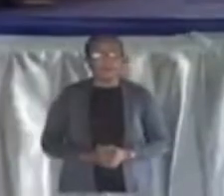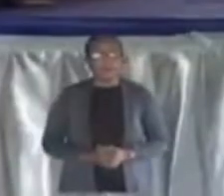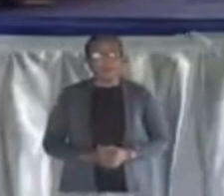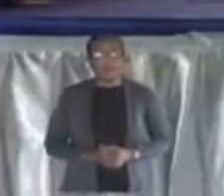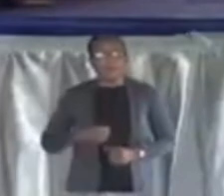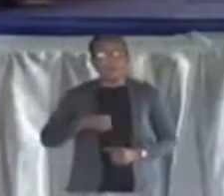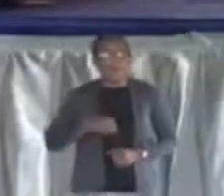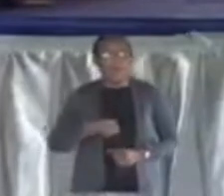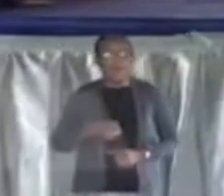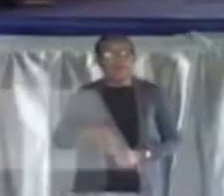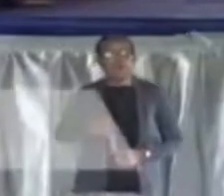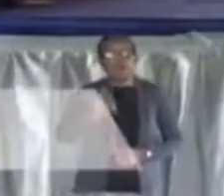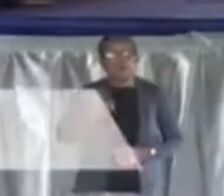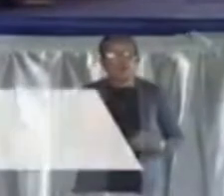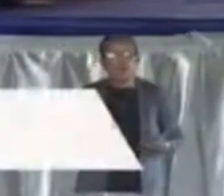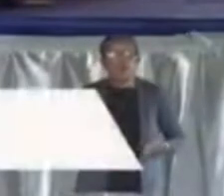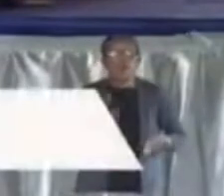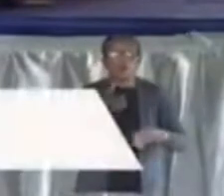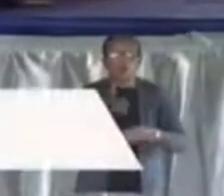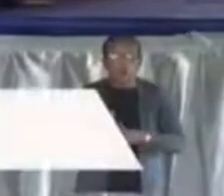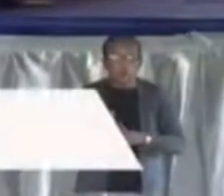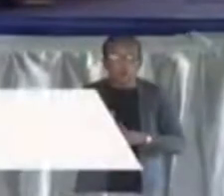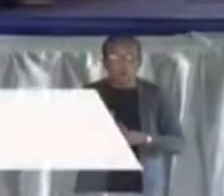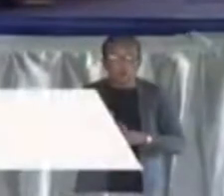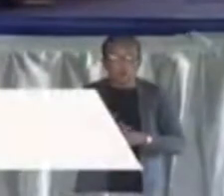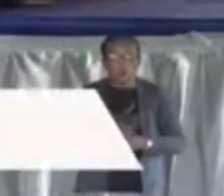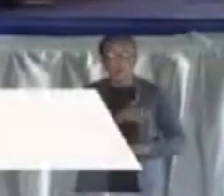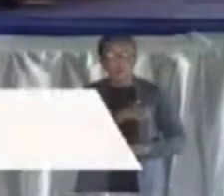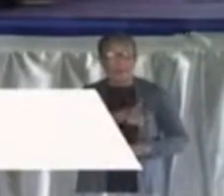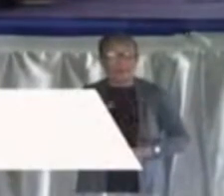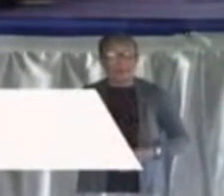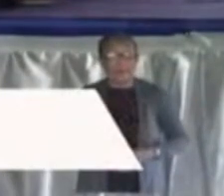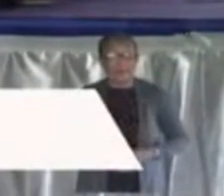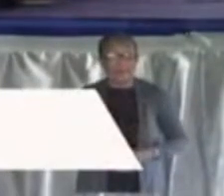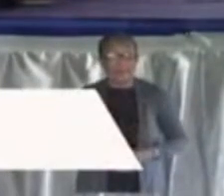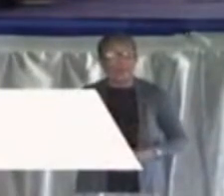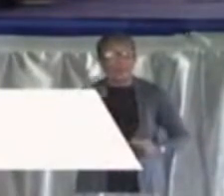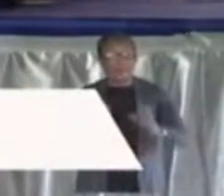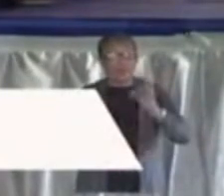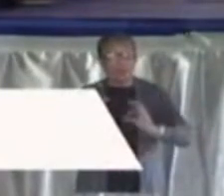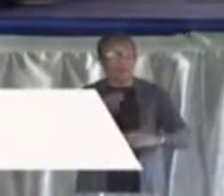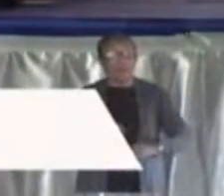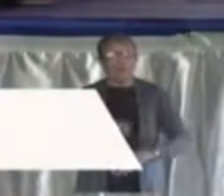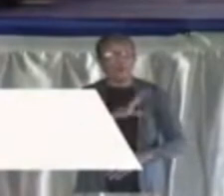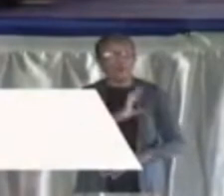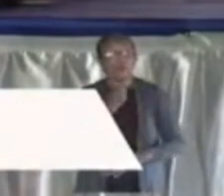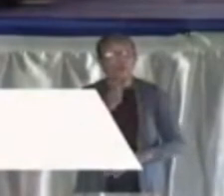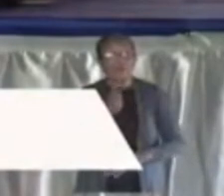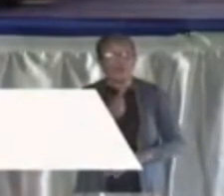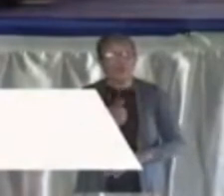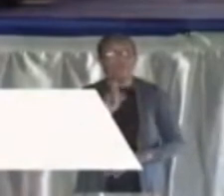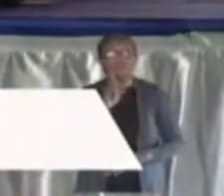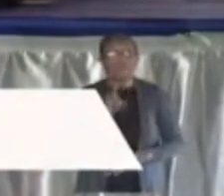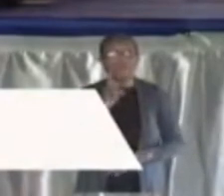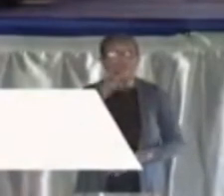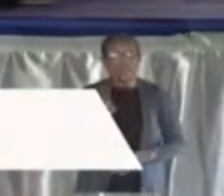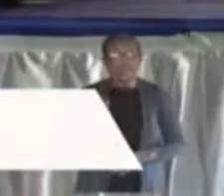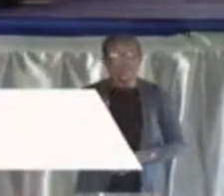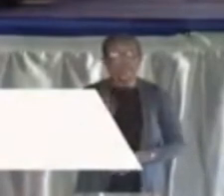En hij is benoemd door de president. Maar juristen hebben ook aangegeven dat